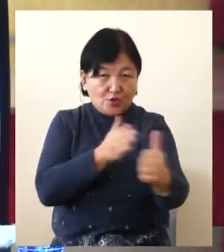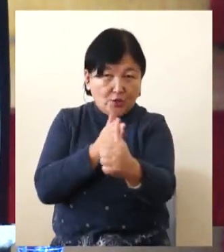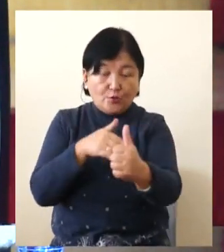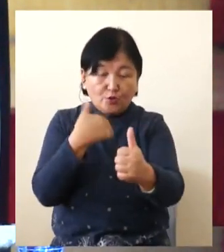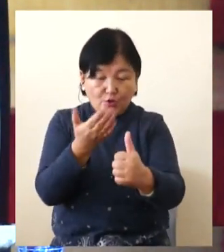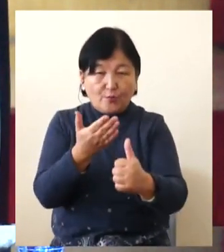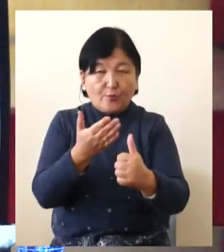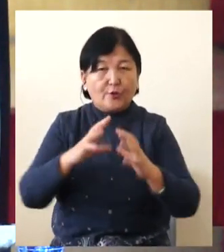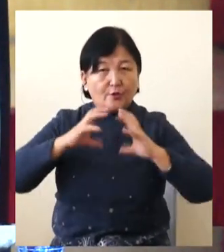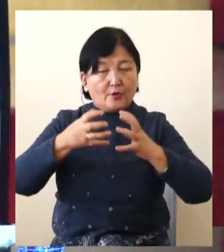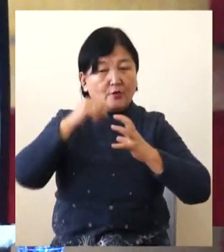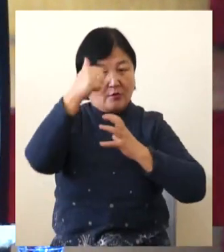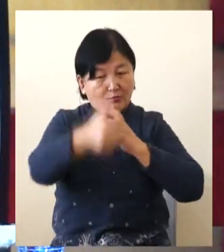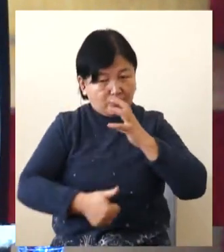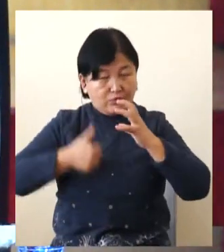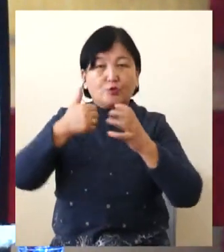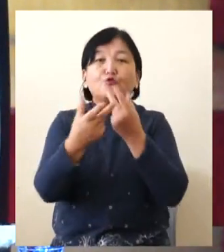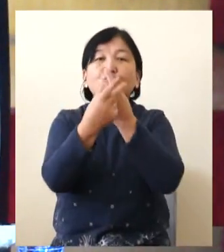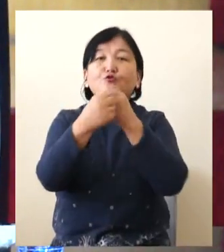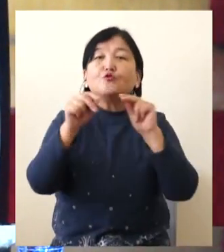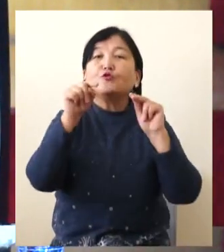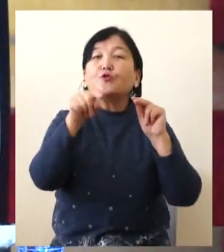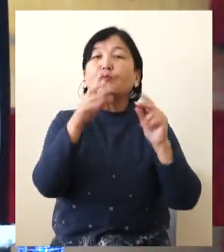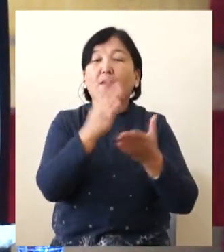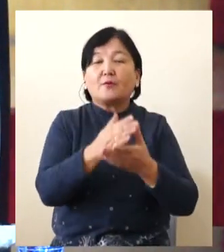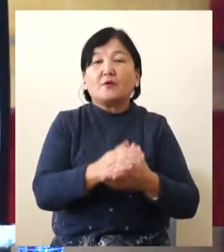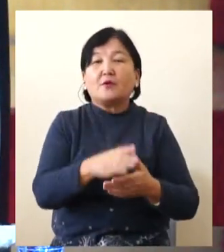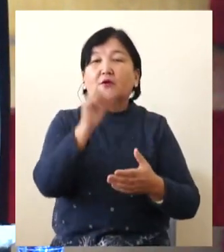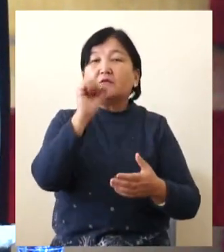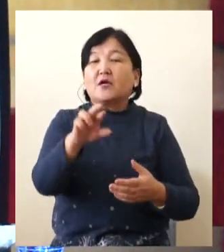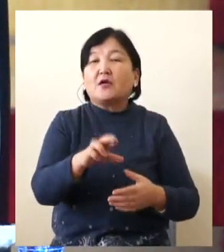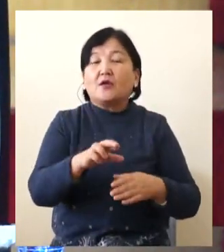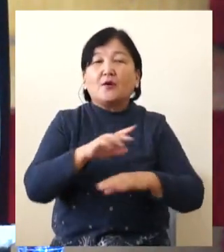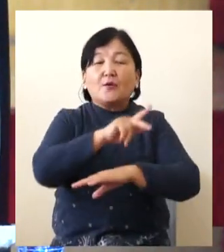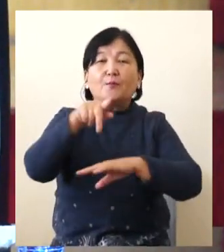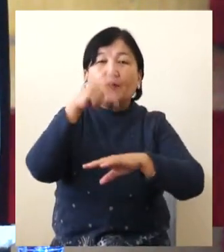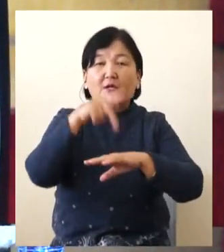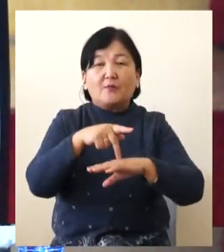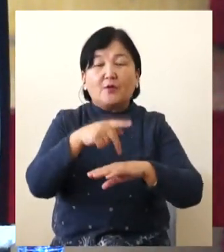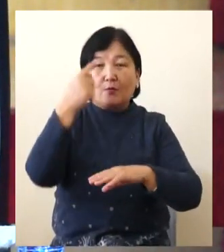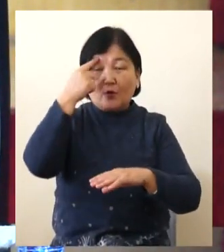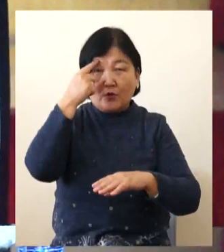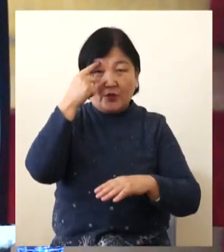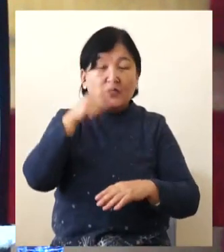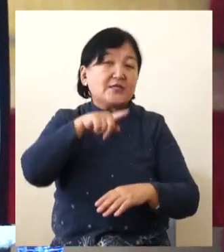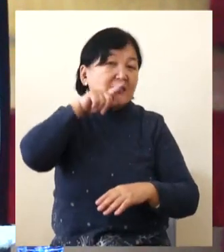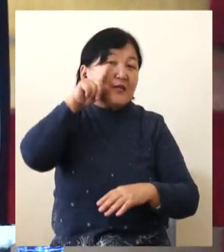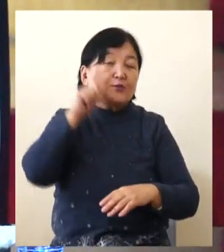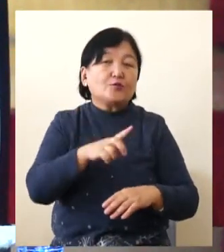тавьчих юм бол хил хязгааргүй юм байлээ шүү. Саяхан Монголын нэг компани Филиппинд банк худалдаад авцсан байж залуучууд.